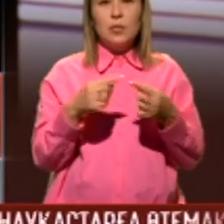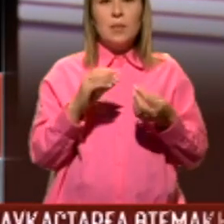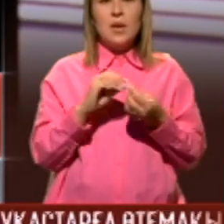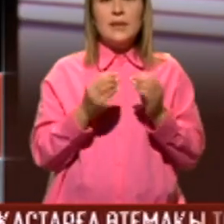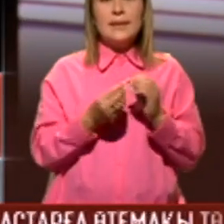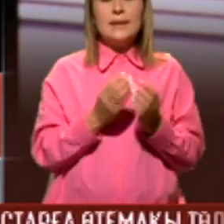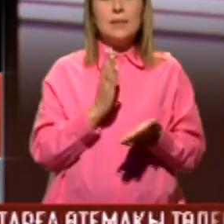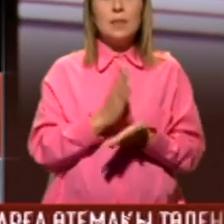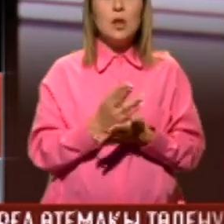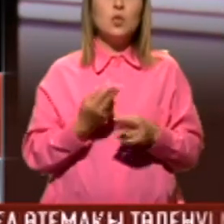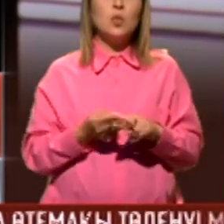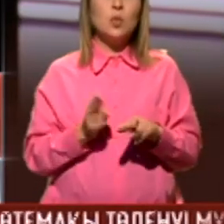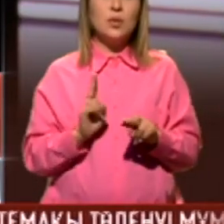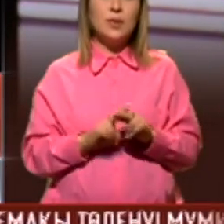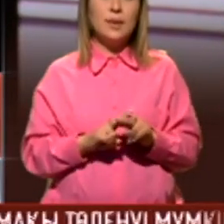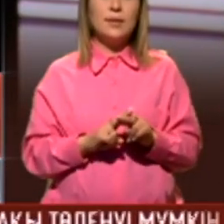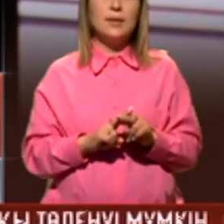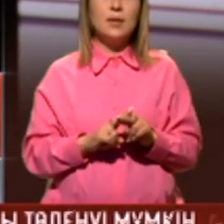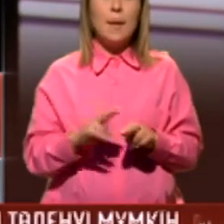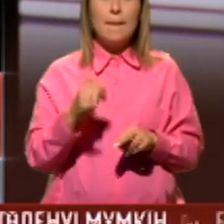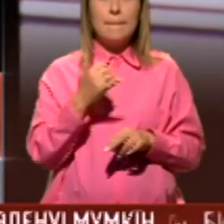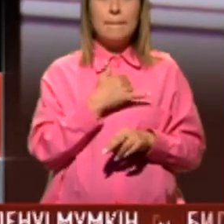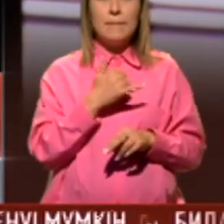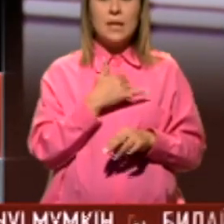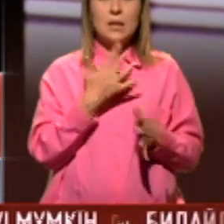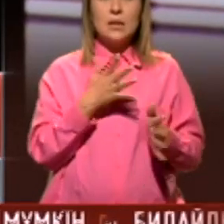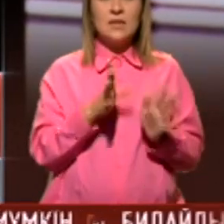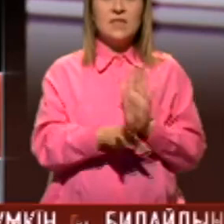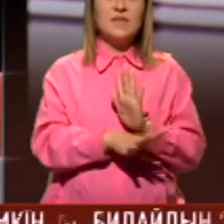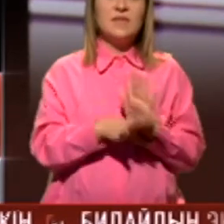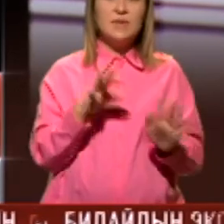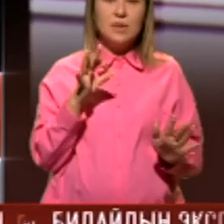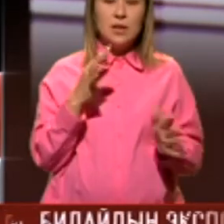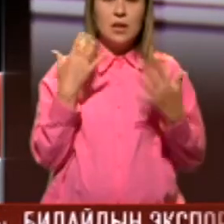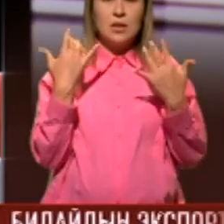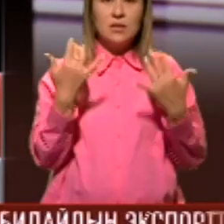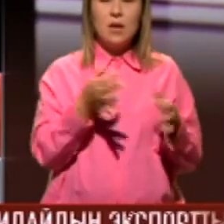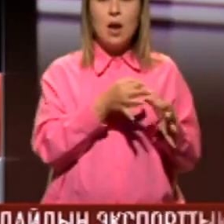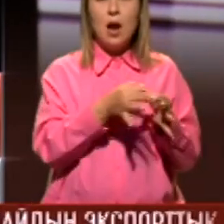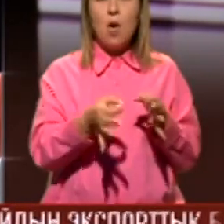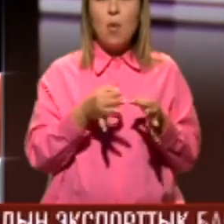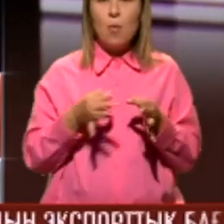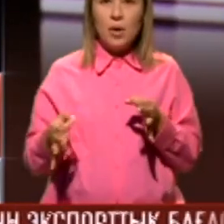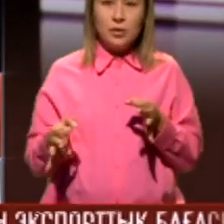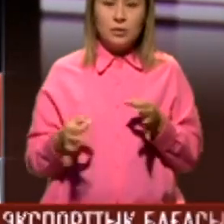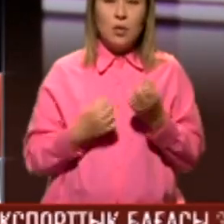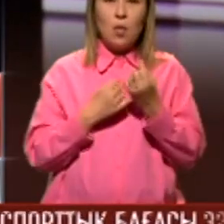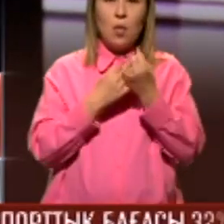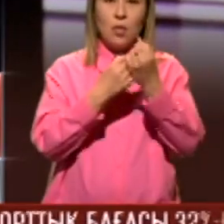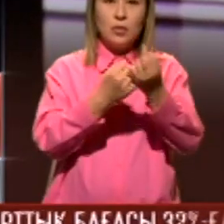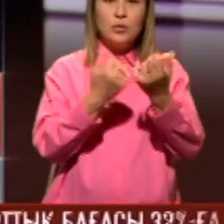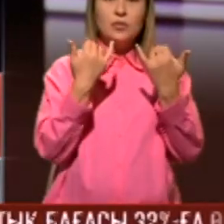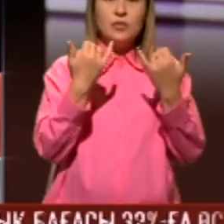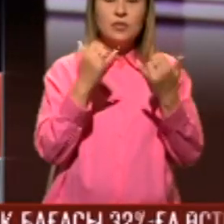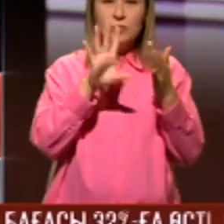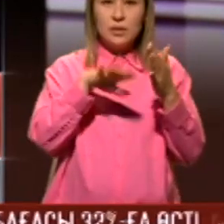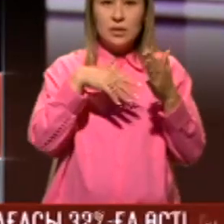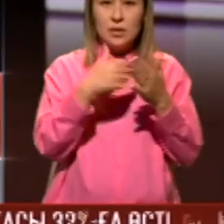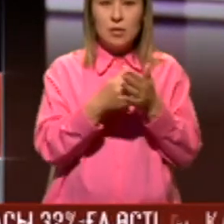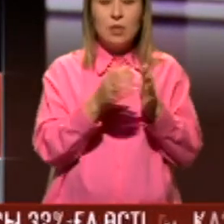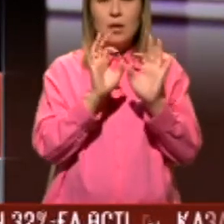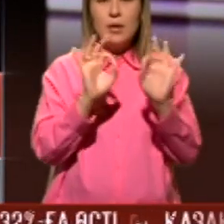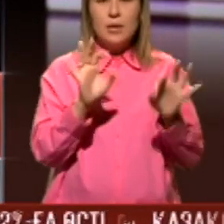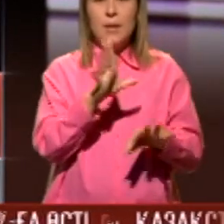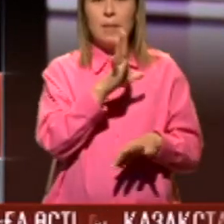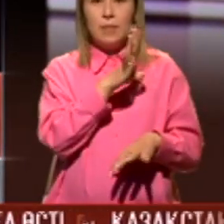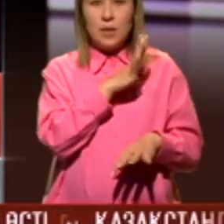бар. Сондықтан біздің тұрғыдан алғанда біз әлбетте елдің аумақтық тұтастығын қолдаймыз, осы күнге дейін айтылып келеді және айтыла да